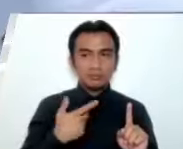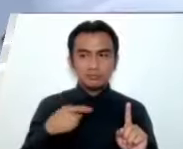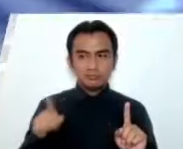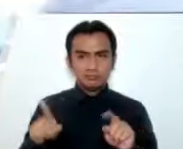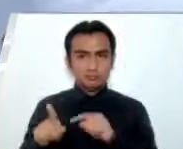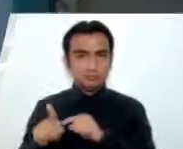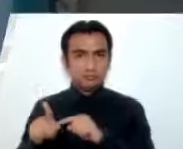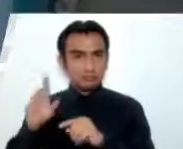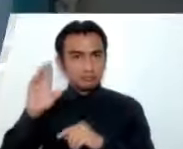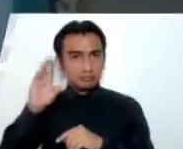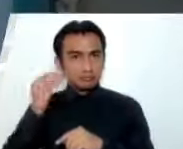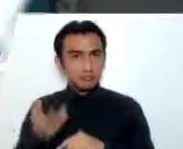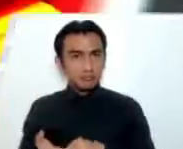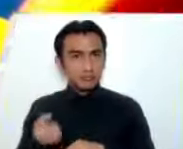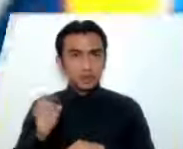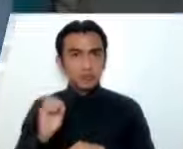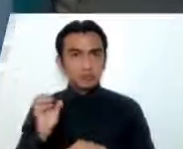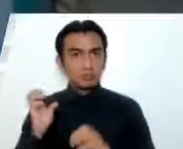report.